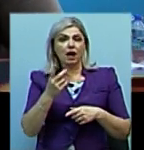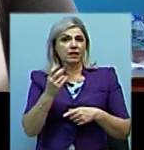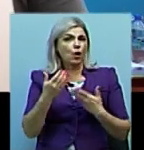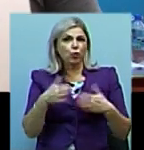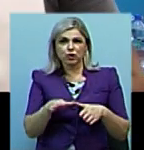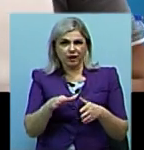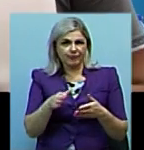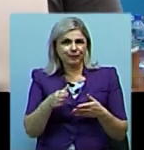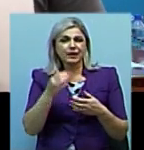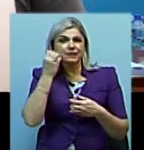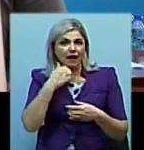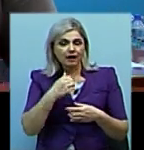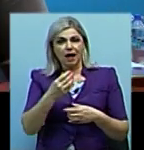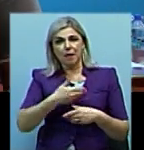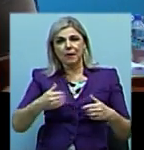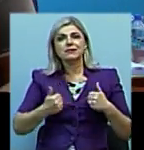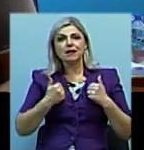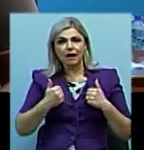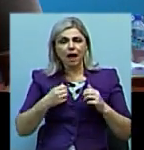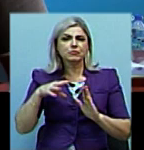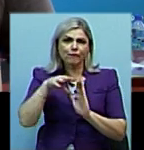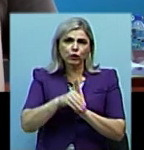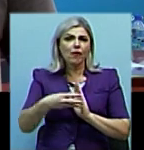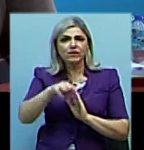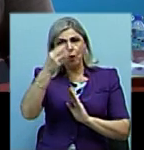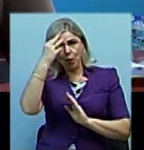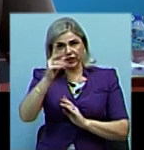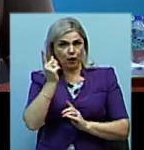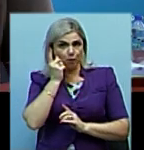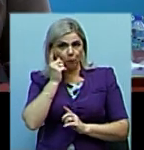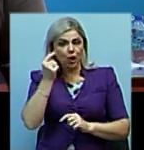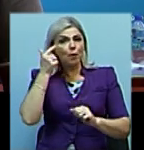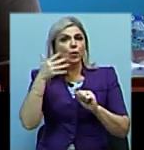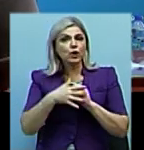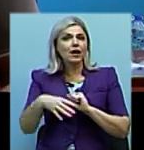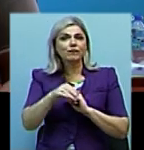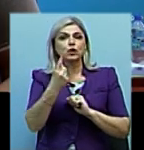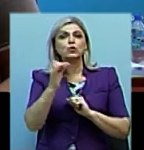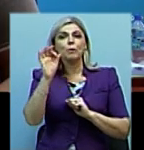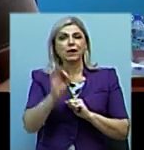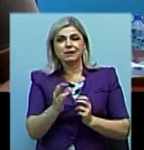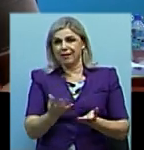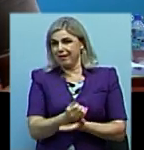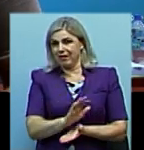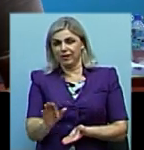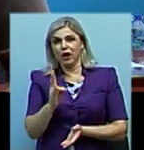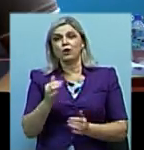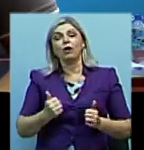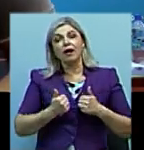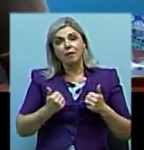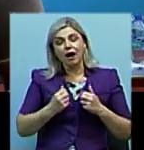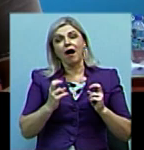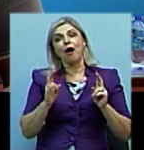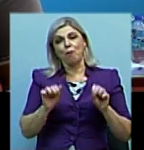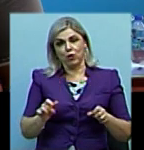сидять. Ми намагаємося покривати всі моделі. Та розуміємо, що всі 100%, звісно, не вийде. Але намагаємося